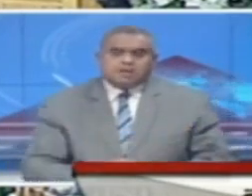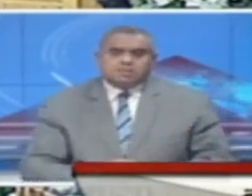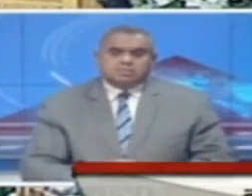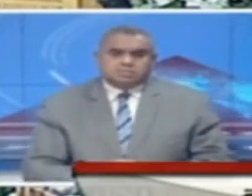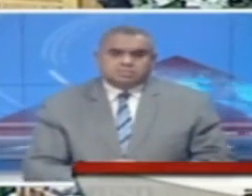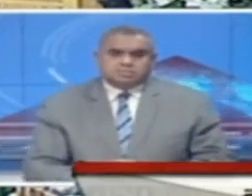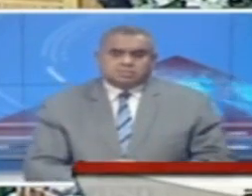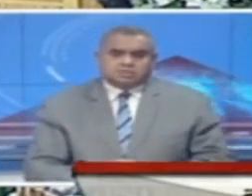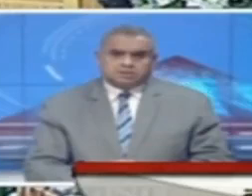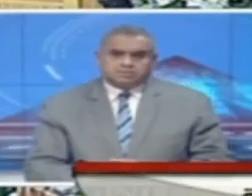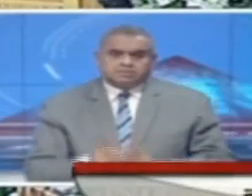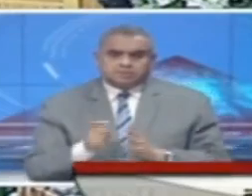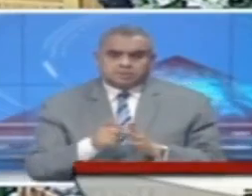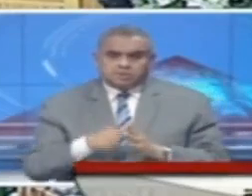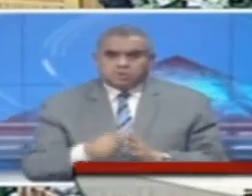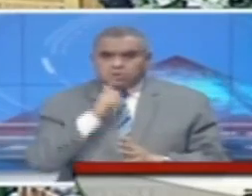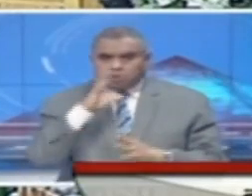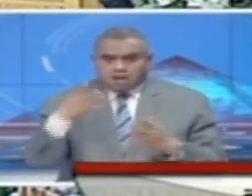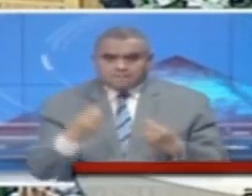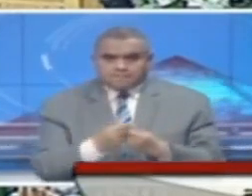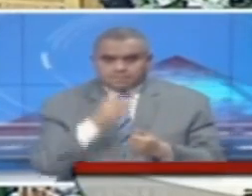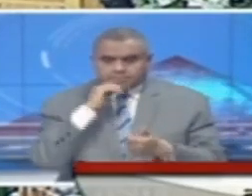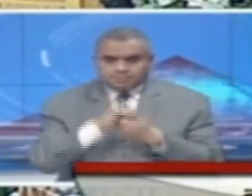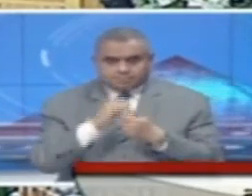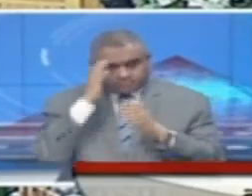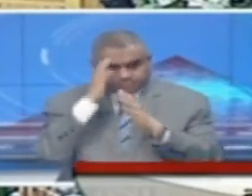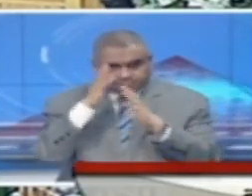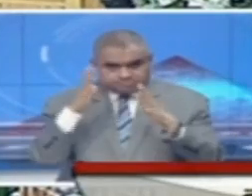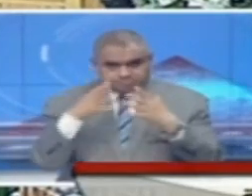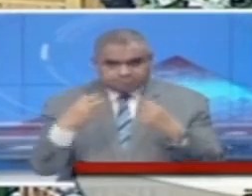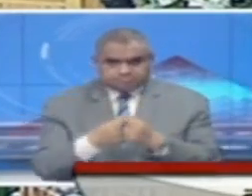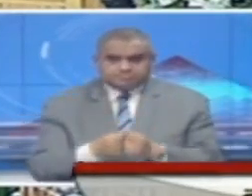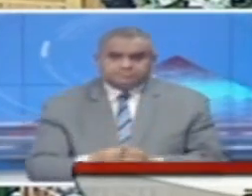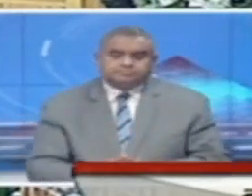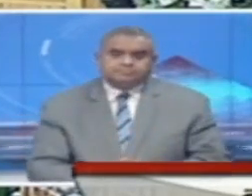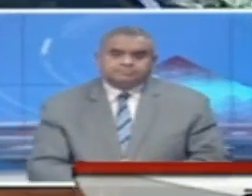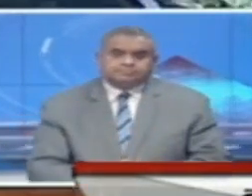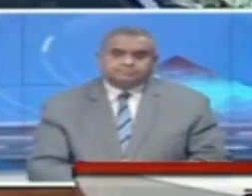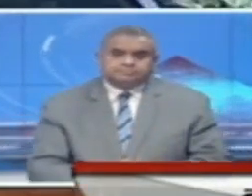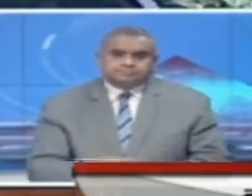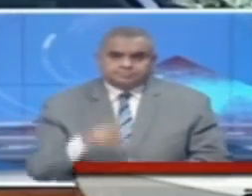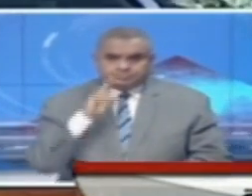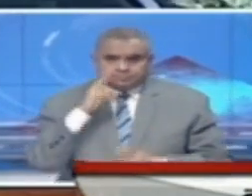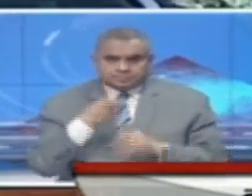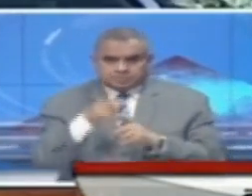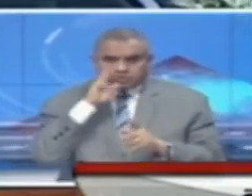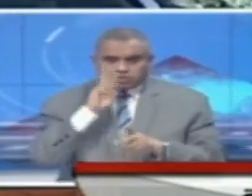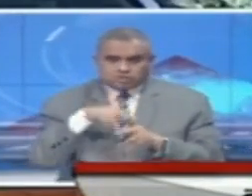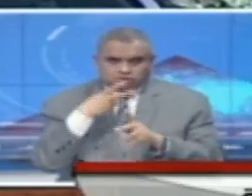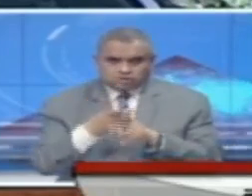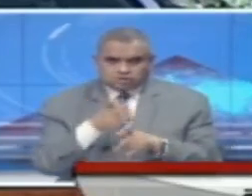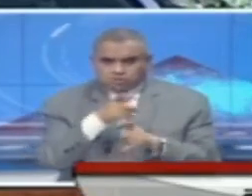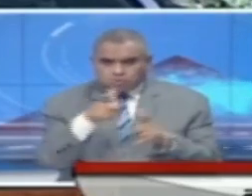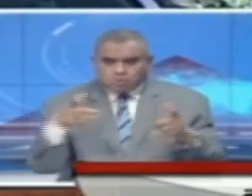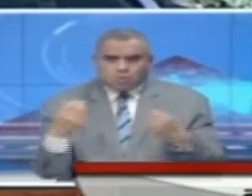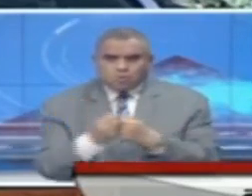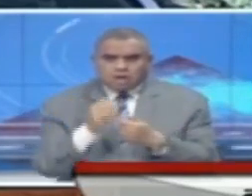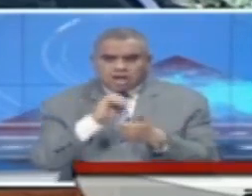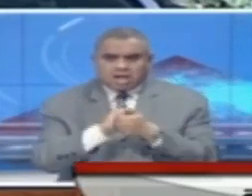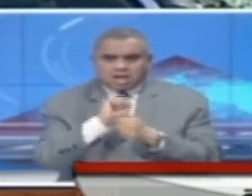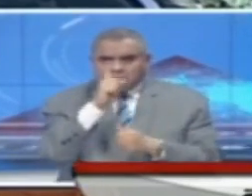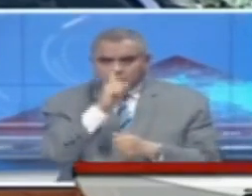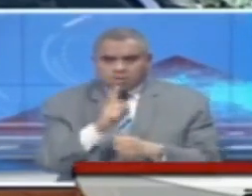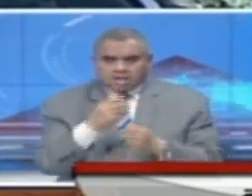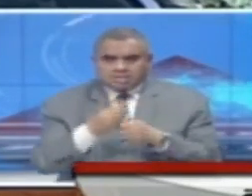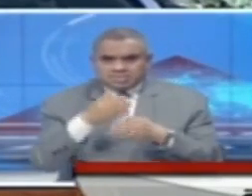في دور واحد زي ما هو، حتى التصميم اللي قدام مني دور واحد. طب لو